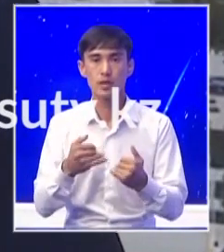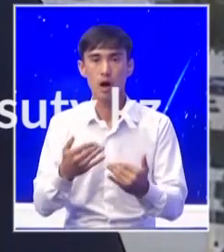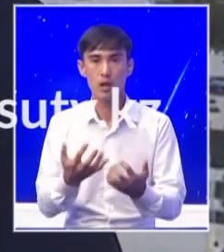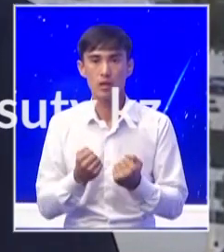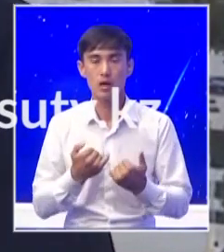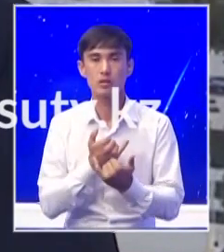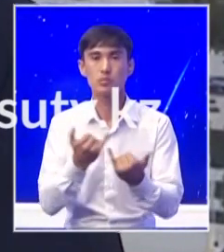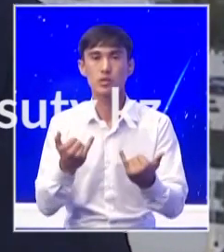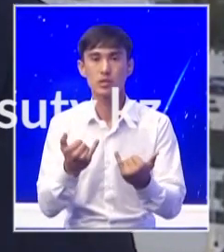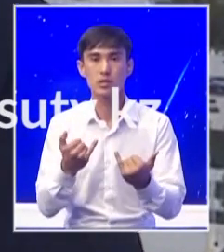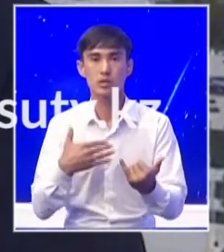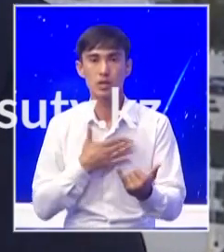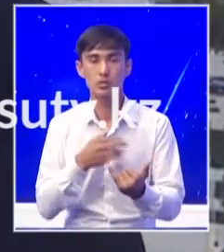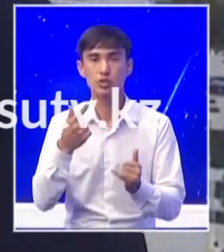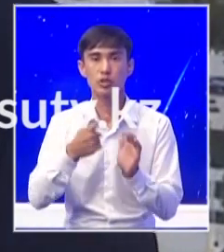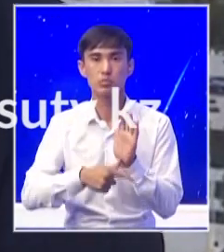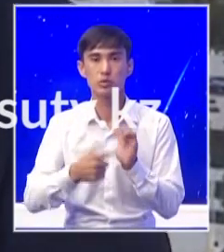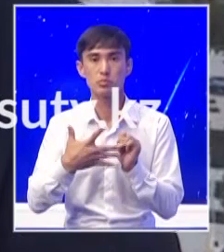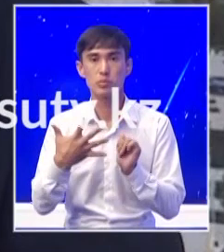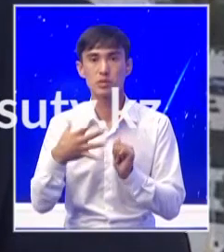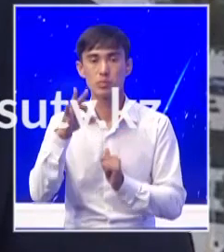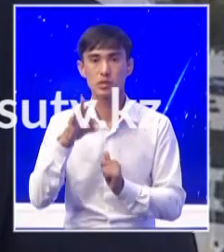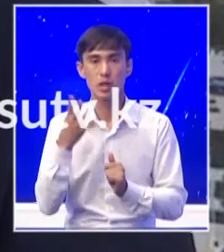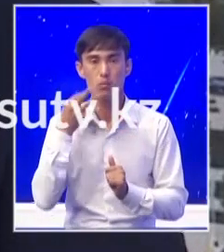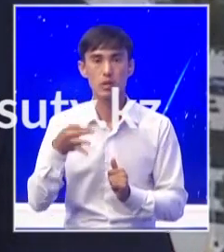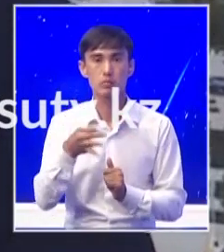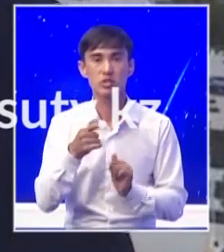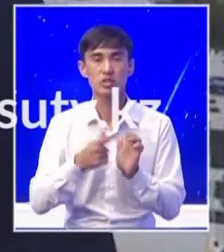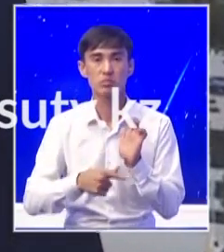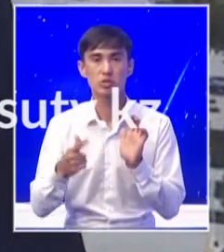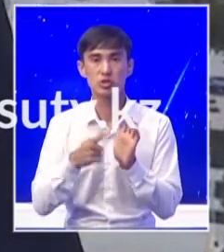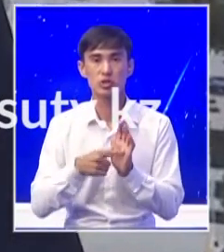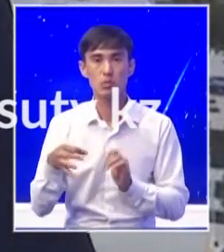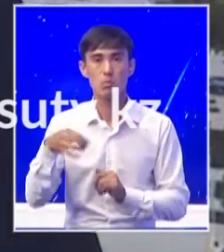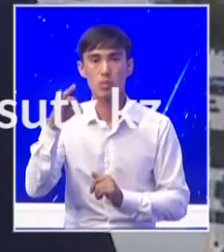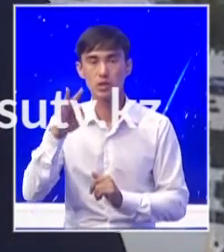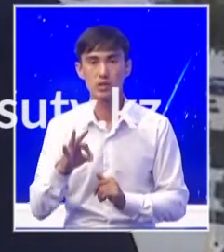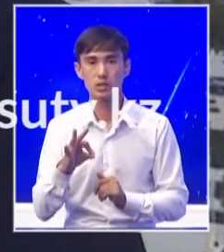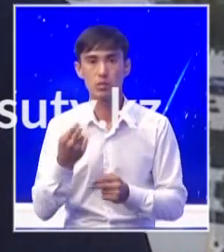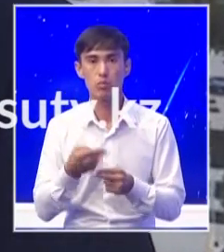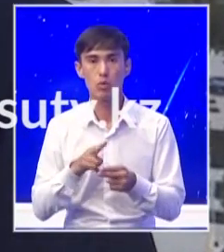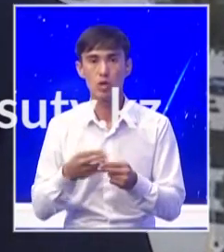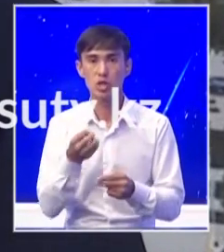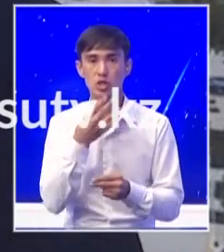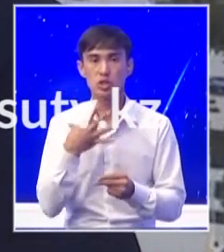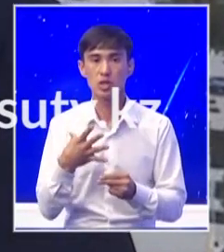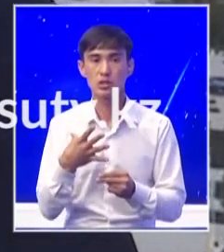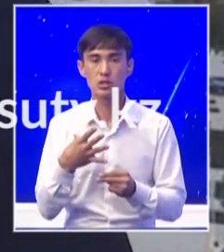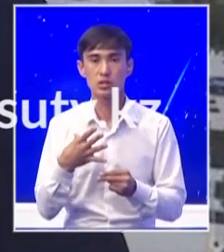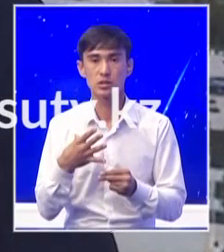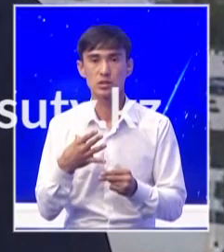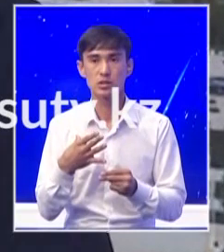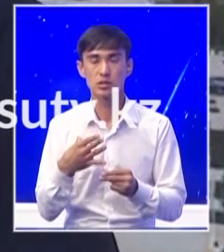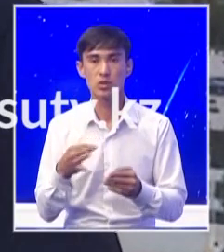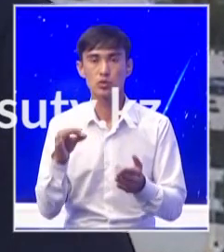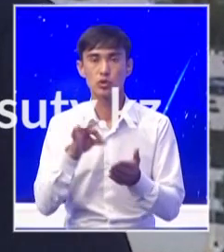қызметтермен қанағаттану деңгейі 75% болса, Алматы облысында бұл көрсеткіш 77%. Ол осындай жақсы көрсеткішке